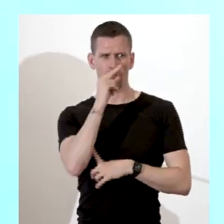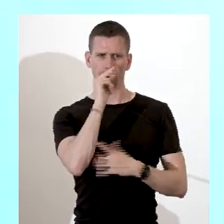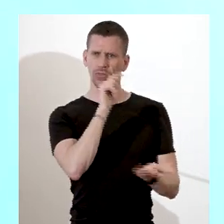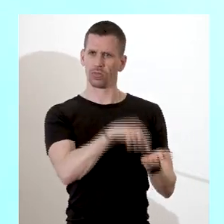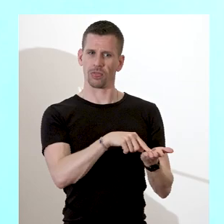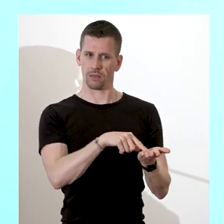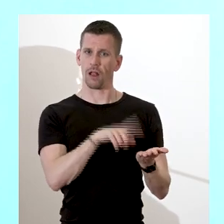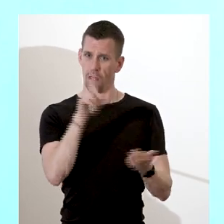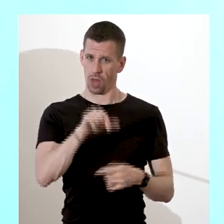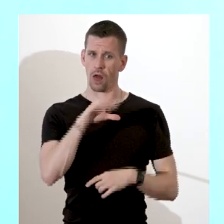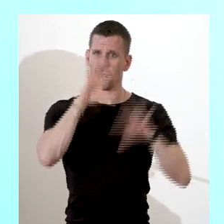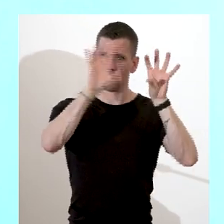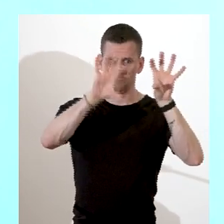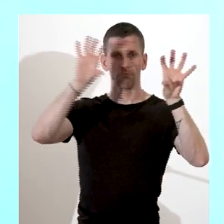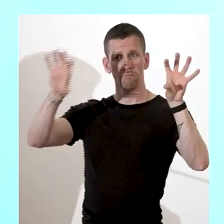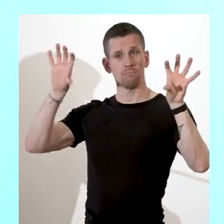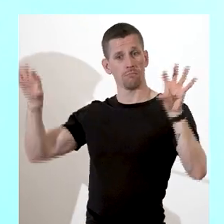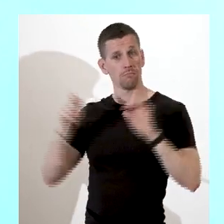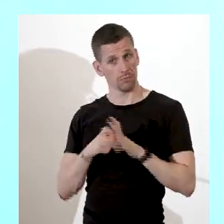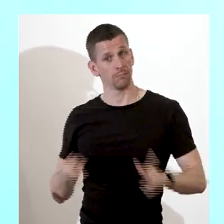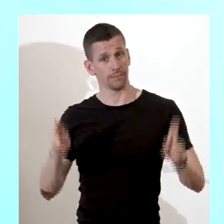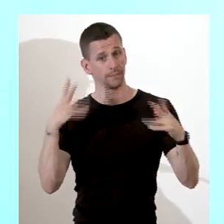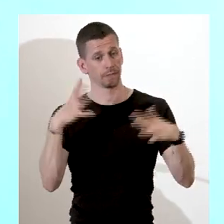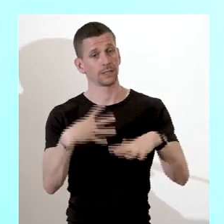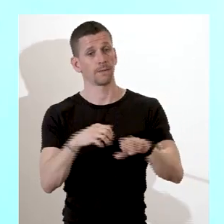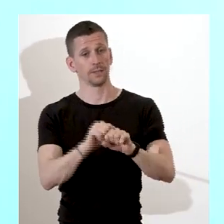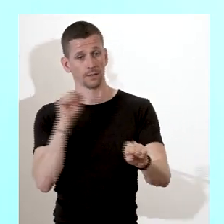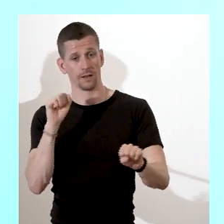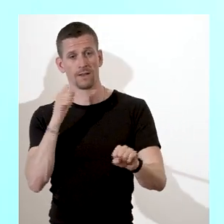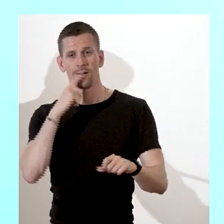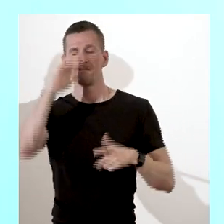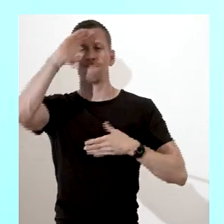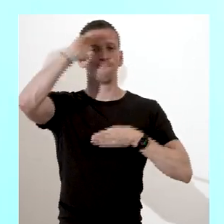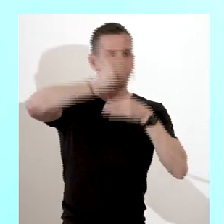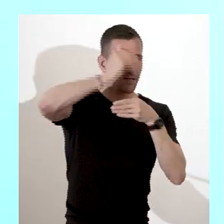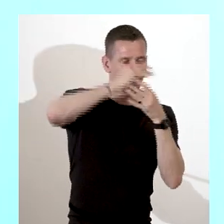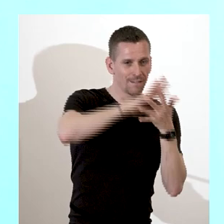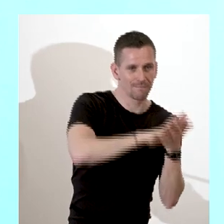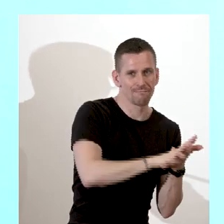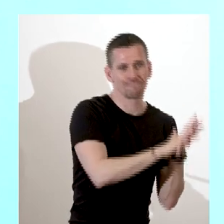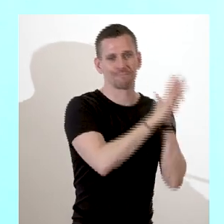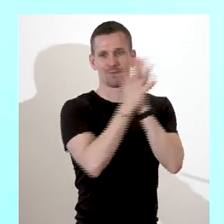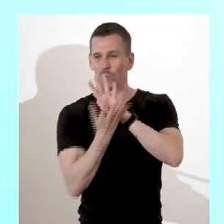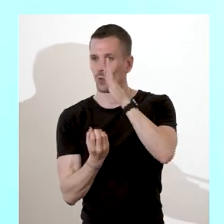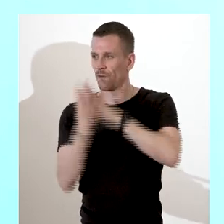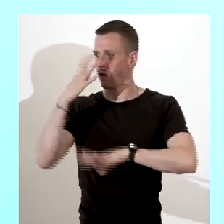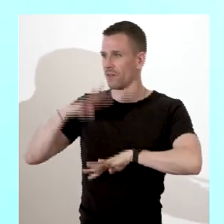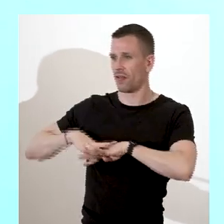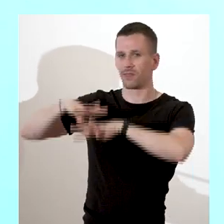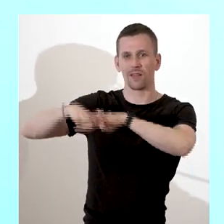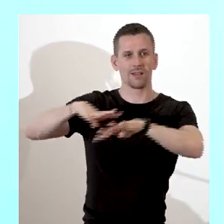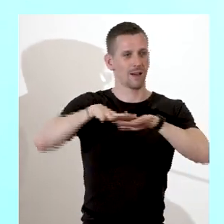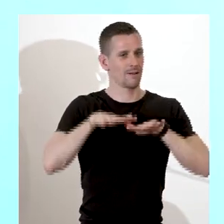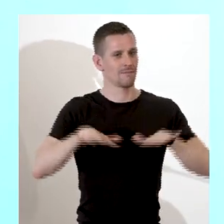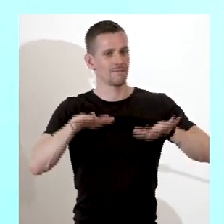siècle, sortant de son enceinte médiévale et qui voit l'apparition de nouveaux quartiers, particulièrement en direction de